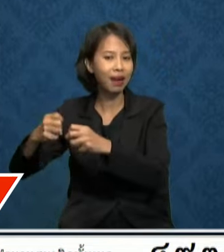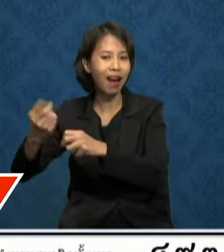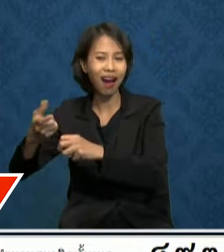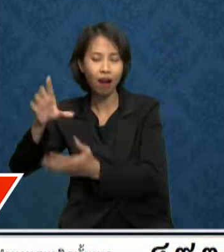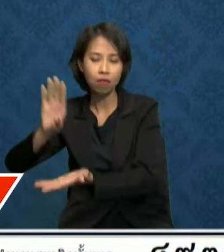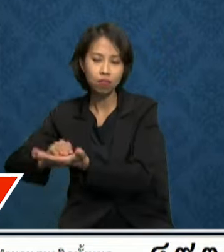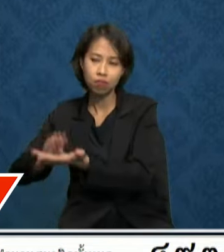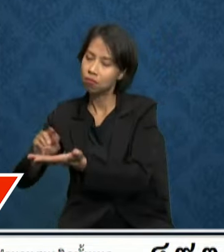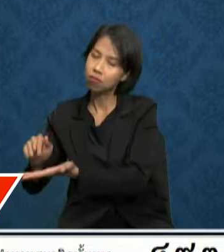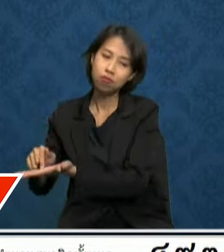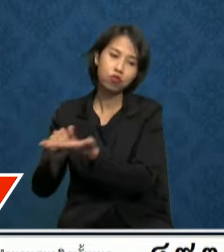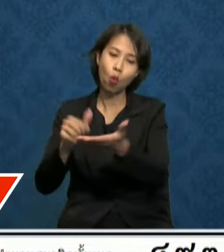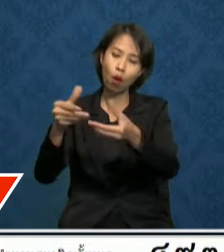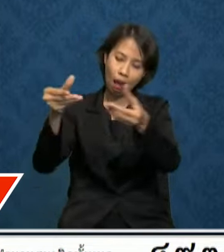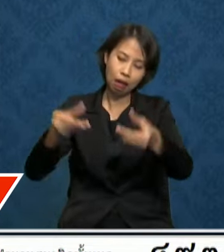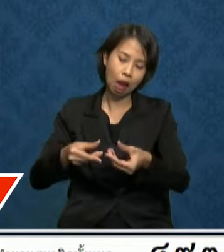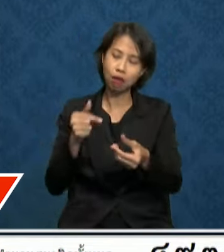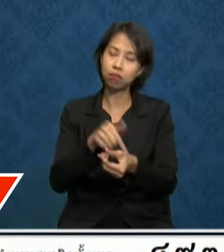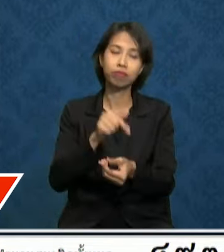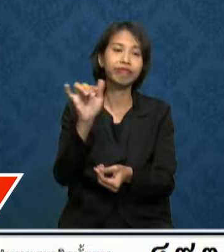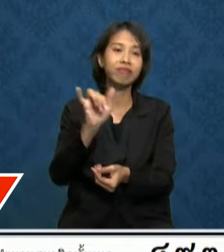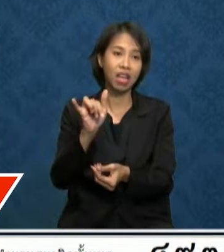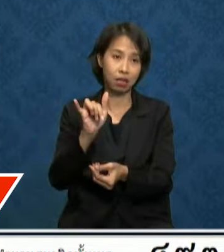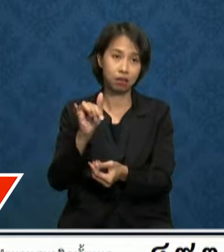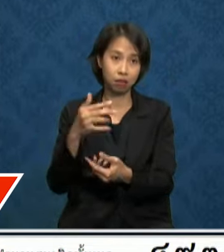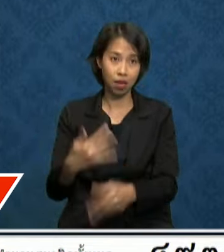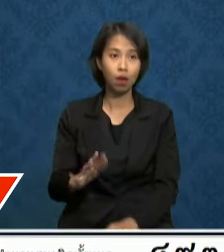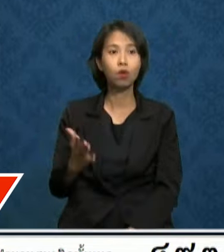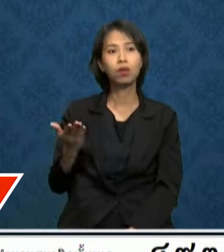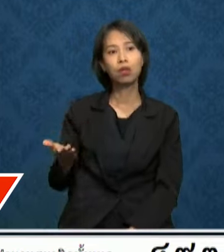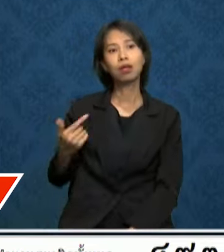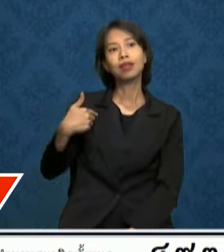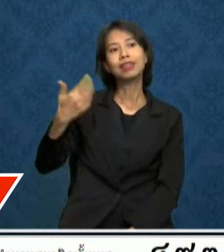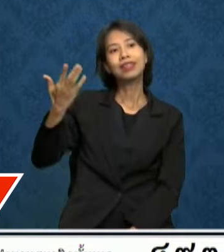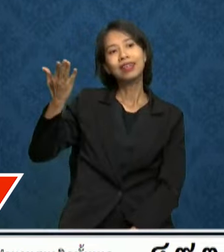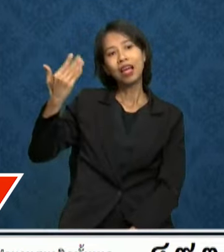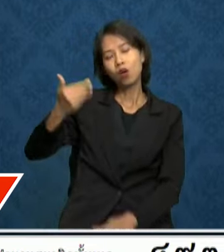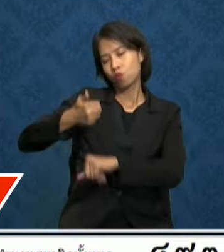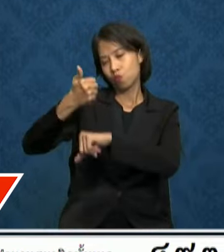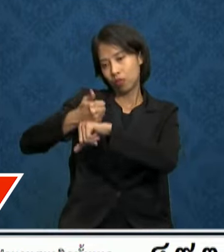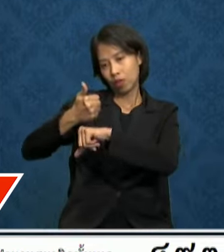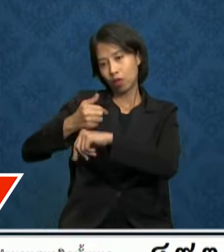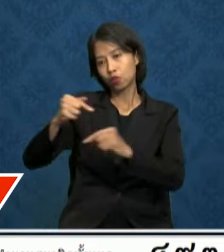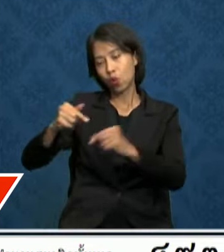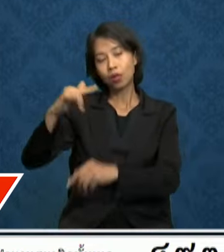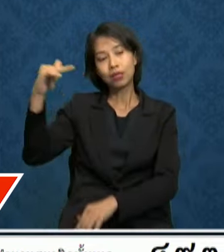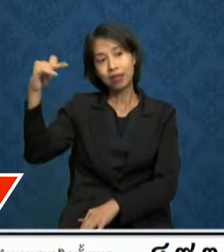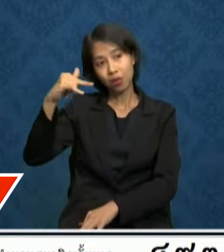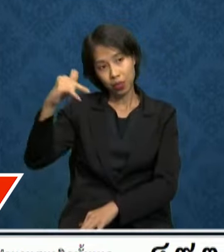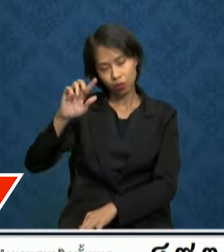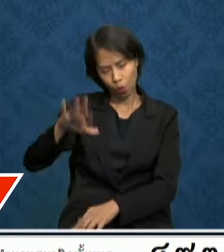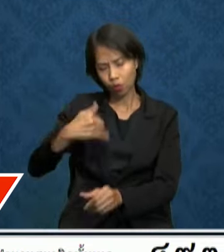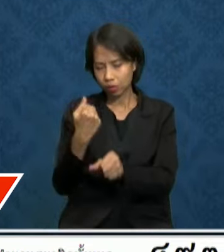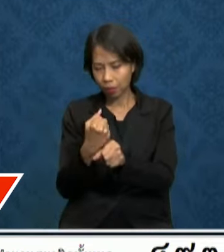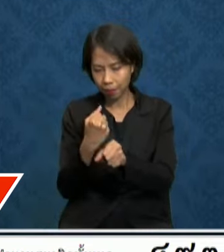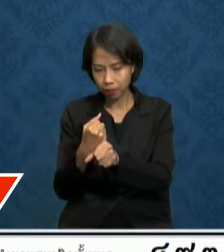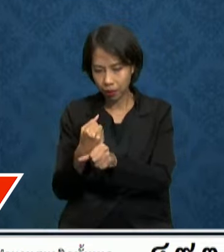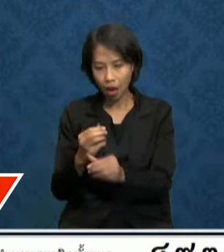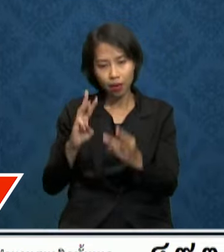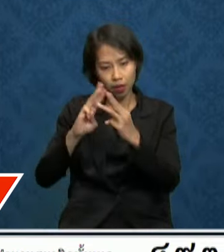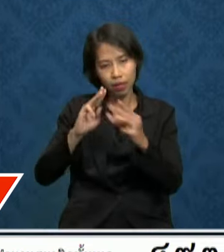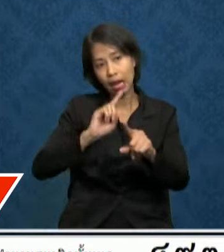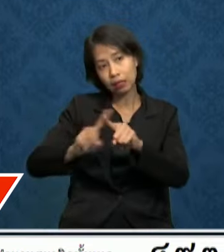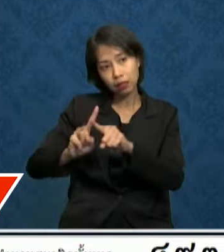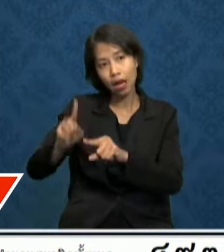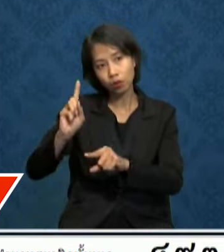ไปครับก่อนอะไรอะไรมันจะสายส่วนท่านผบ.ทร.หลังจากที่เลือกเครื่องบินรบได้แล้วก็ต้องฝากติดตามเรื่องของ Offset Policy ต่อให้ราบรื่นด้วยแต่อีก2 ท่านเนี่ย